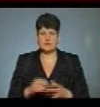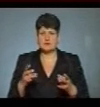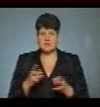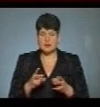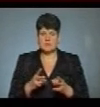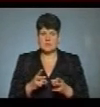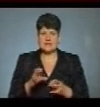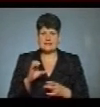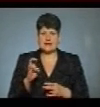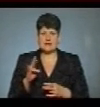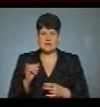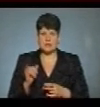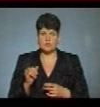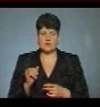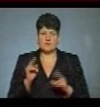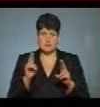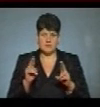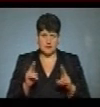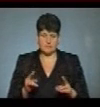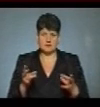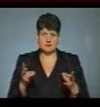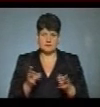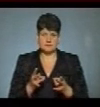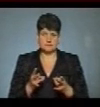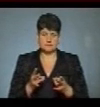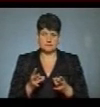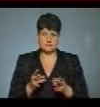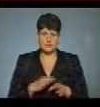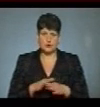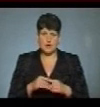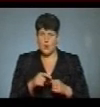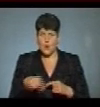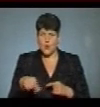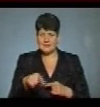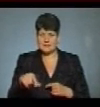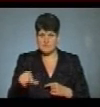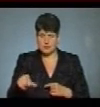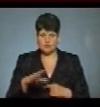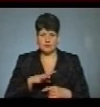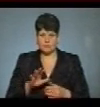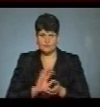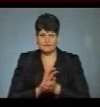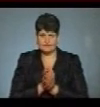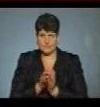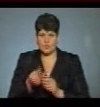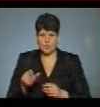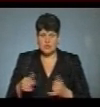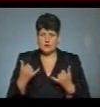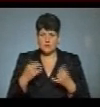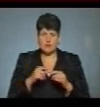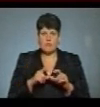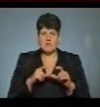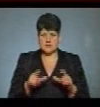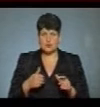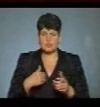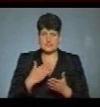дотримуватися санітарно-гігієнічних правил, варто дотримуватися розміток і уникати скупчення людей. Тому сьогодні в магазинах у нас